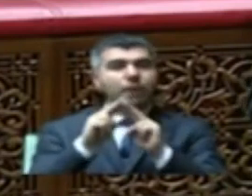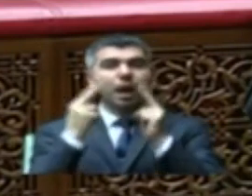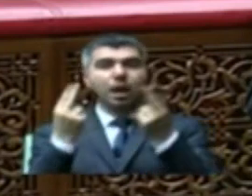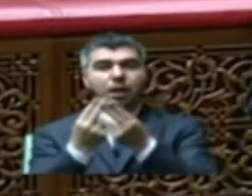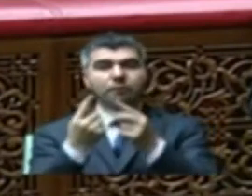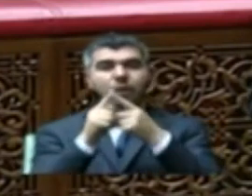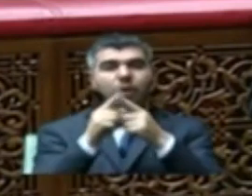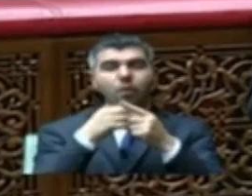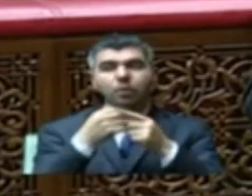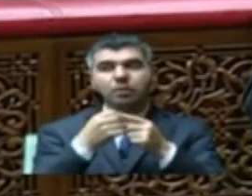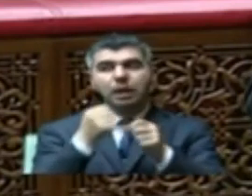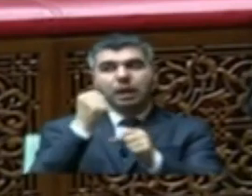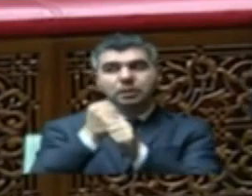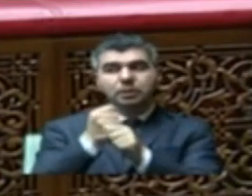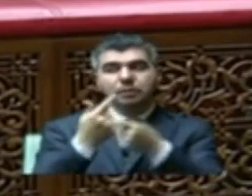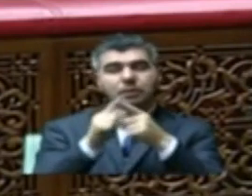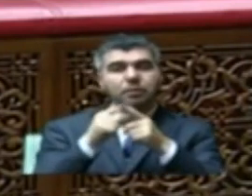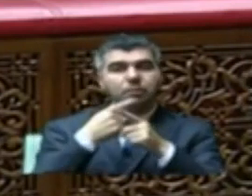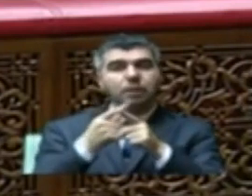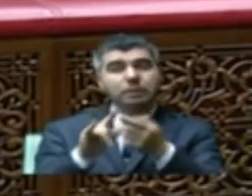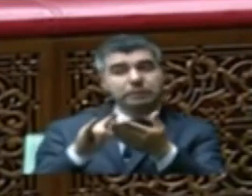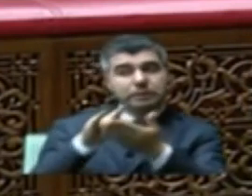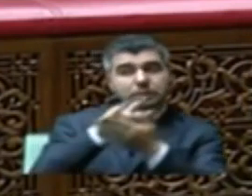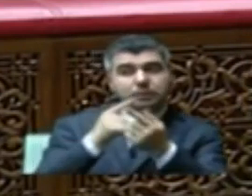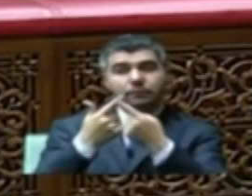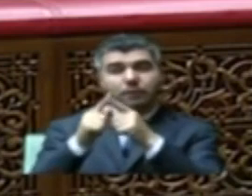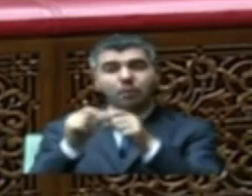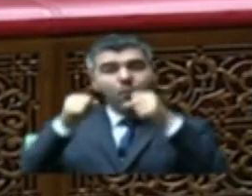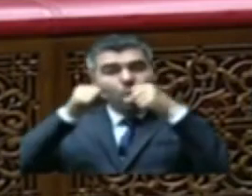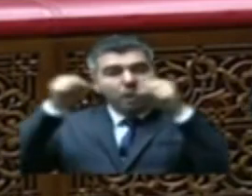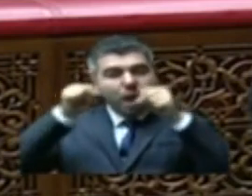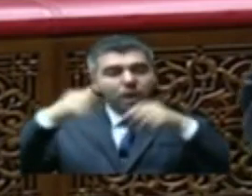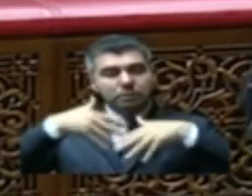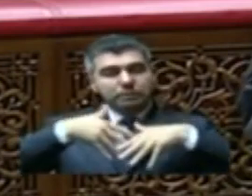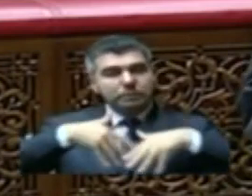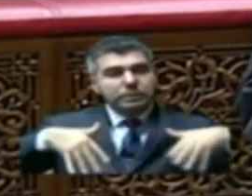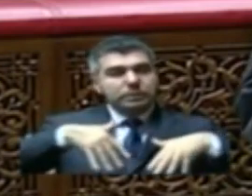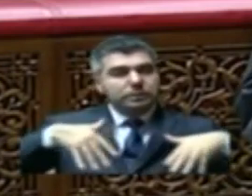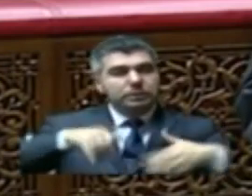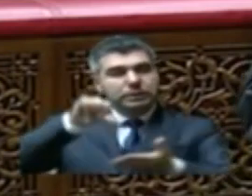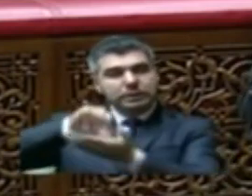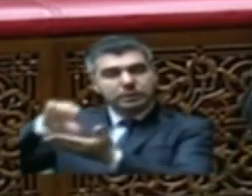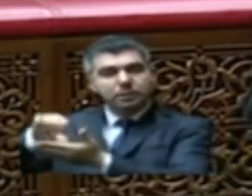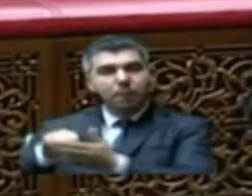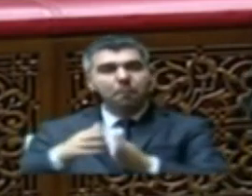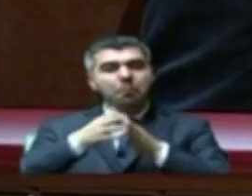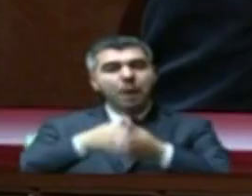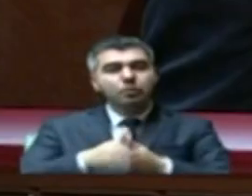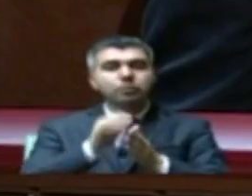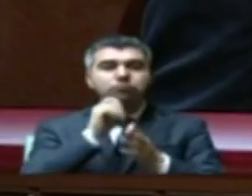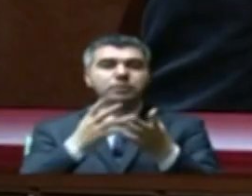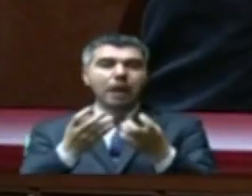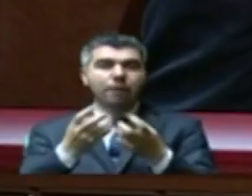دفع العديد من مهني القطاع النقل الدولي الى القيام بوقفات احتجاجيه في اكثر الموانئ المغربيه. وعليه نسائلكم سيد